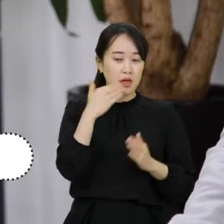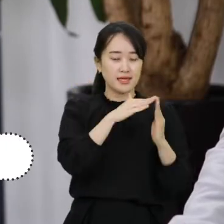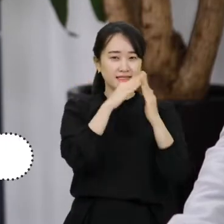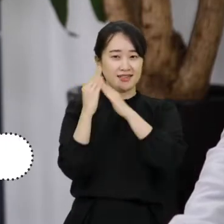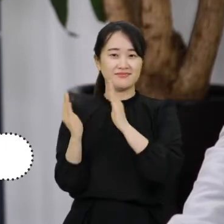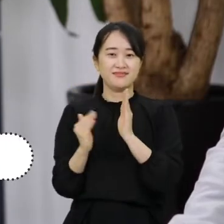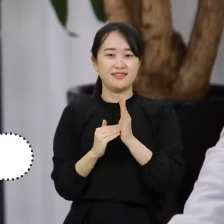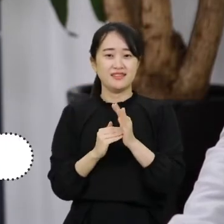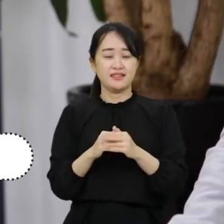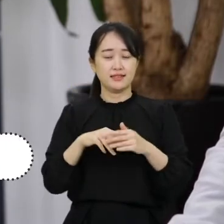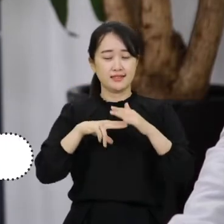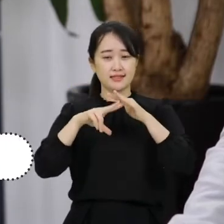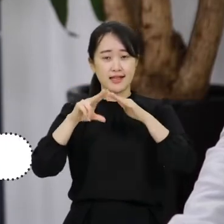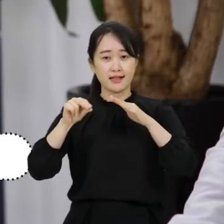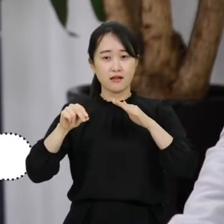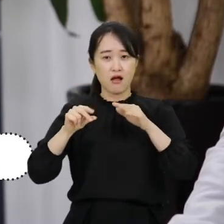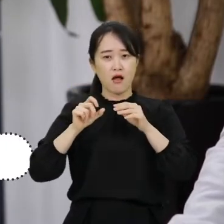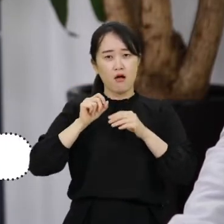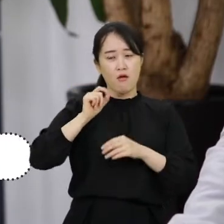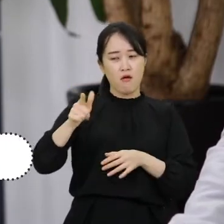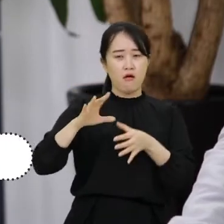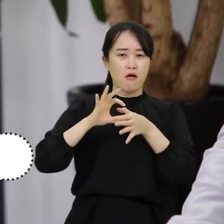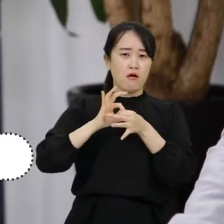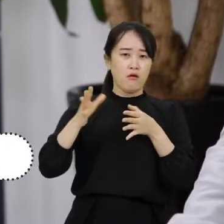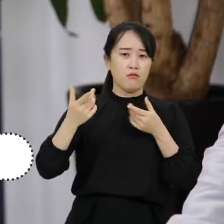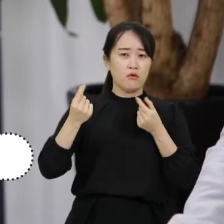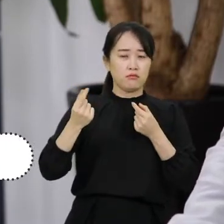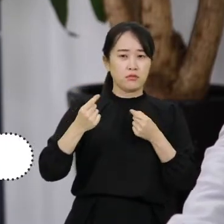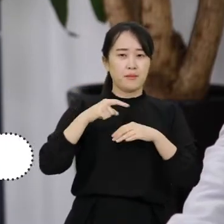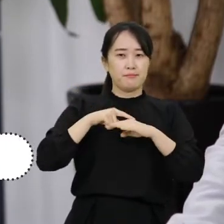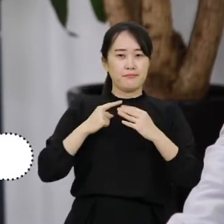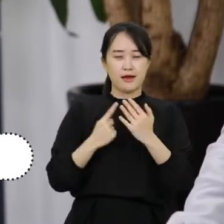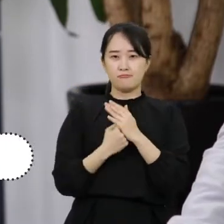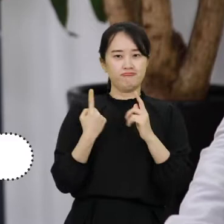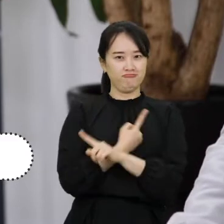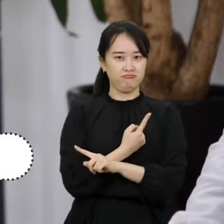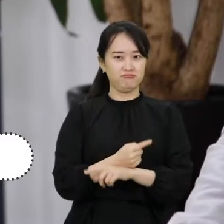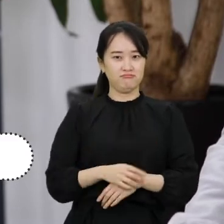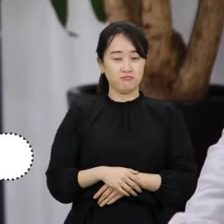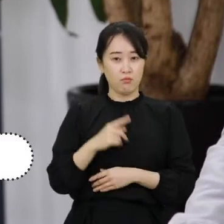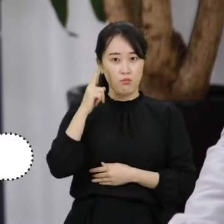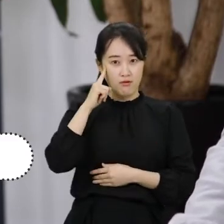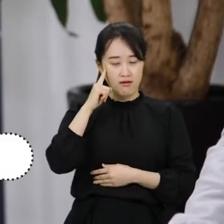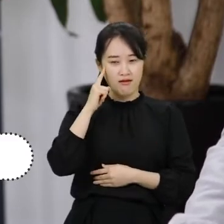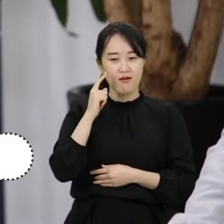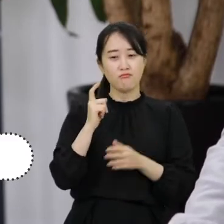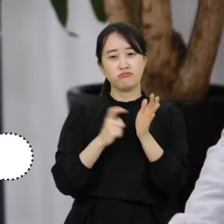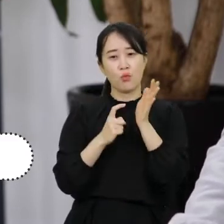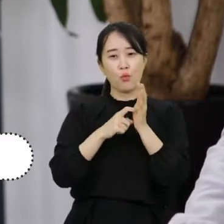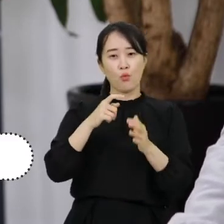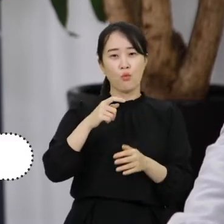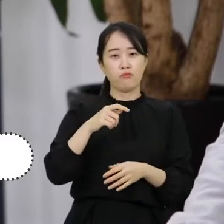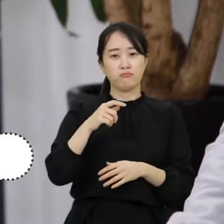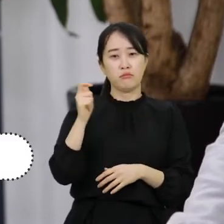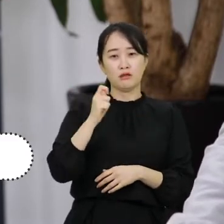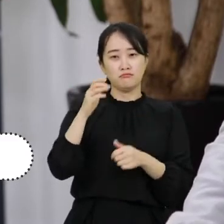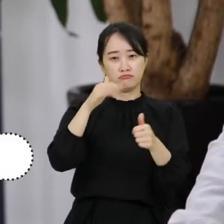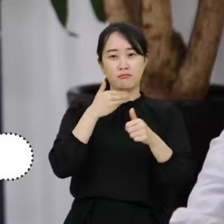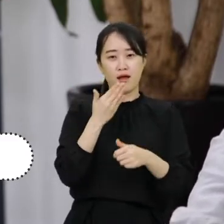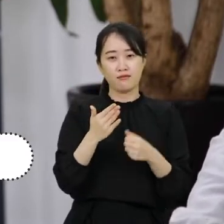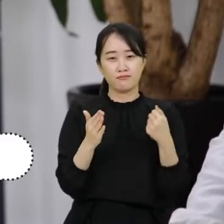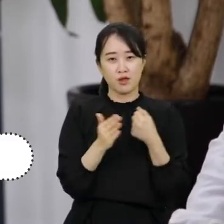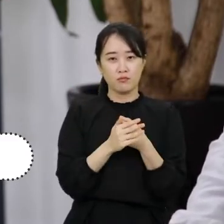이사를 갔는데 지하철역 좀 멀어도 상관없을 것 같아라는 마음으로 바뀌었어요. 왜냐하면 콜택시를 이용할 수 있기